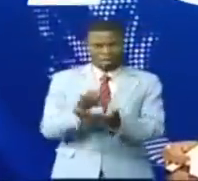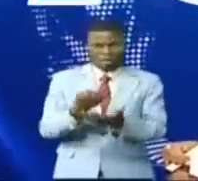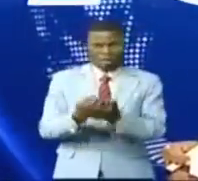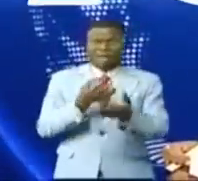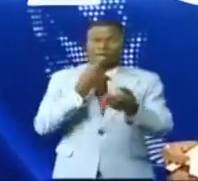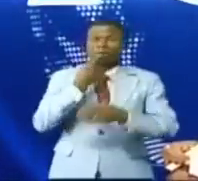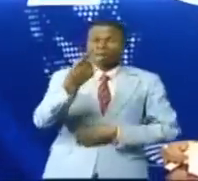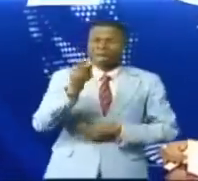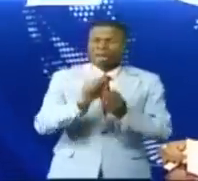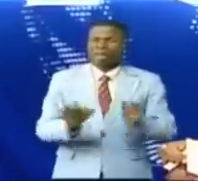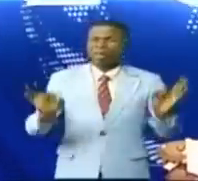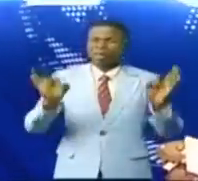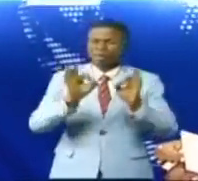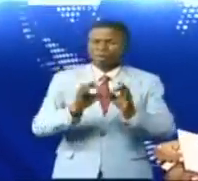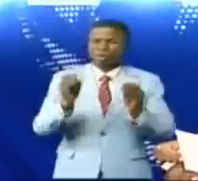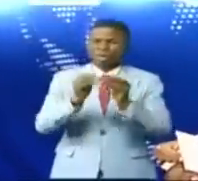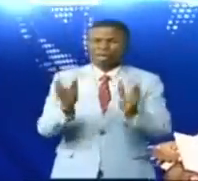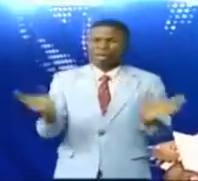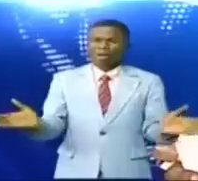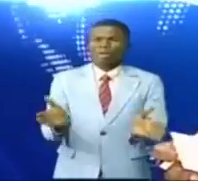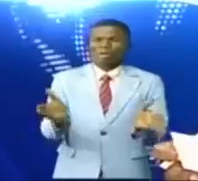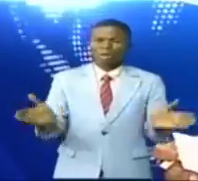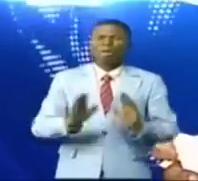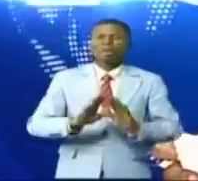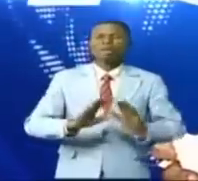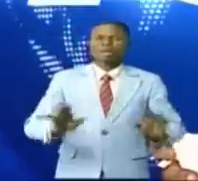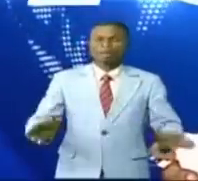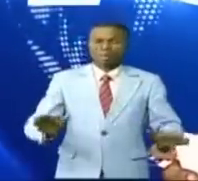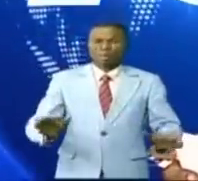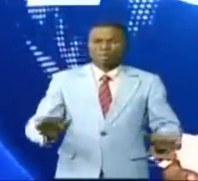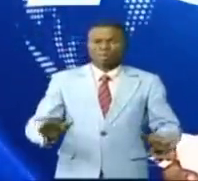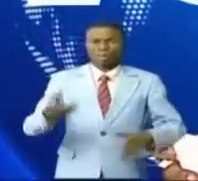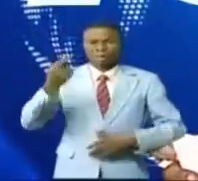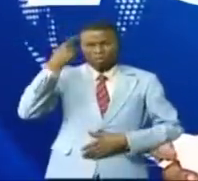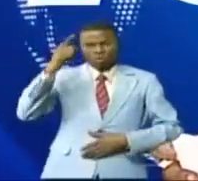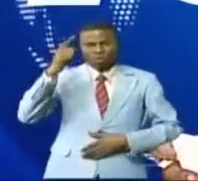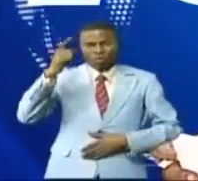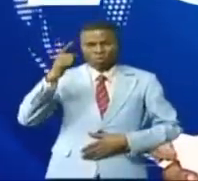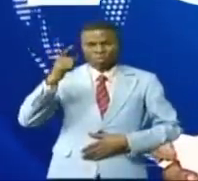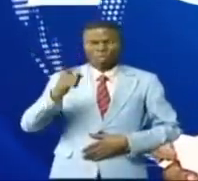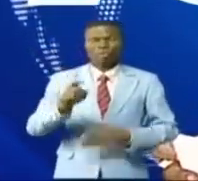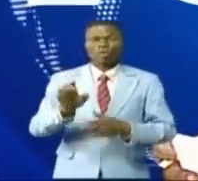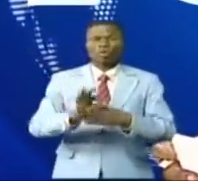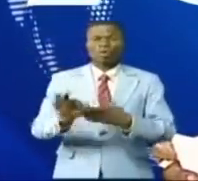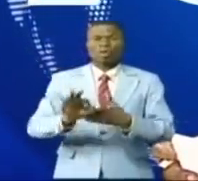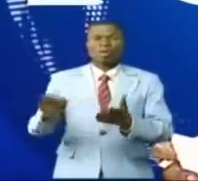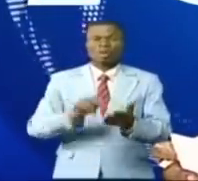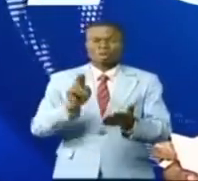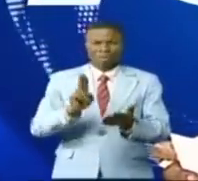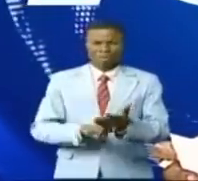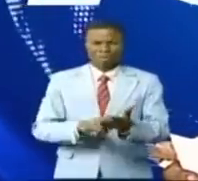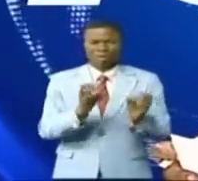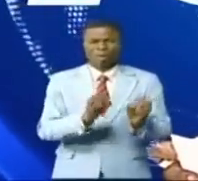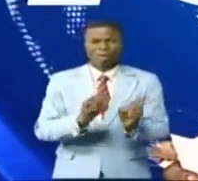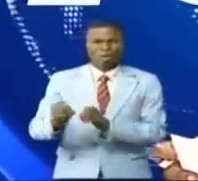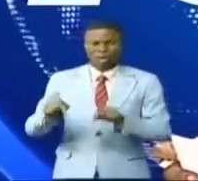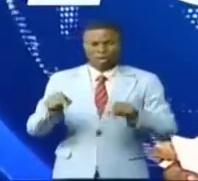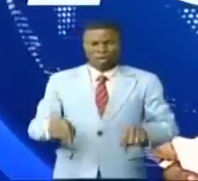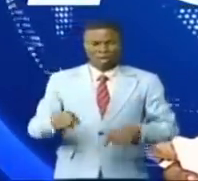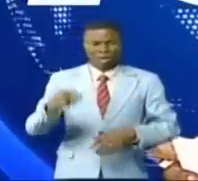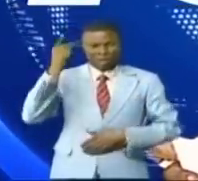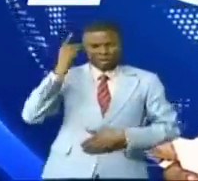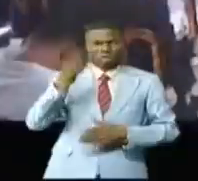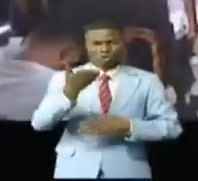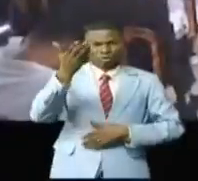l'objectif majeur de l'atelier de renforcement des capacités d'aviseurs fiscaux et qui était organisé ici à